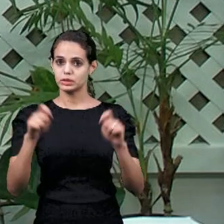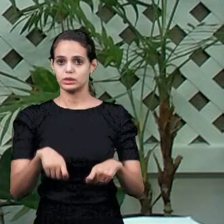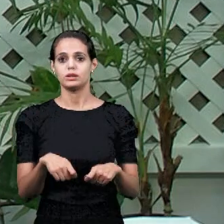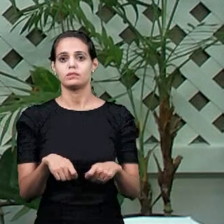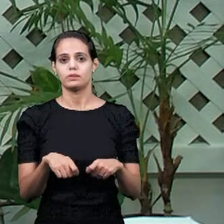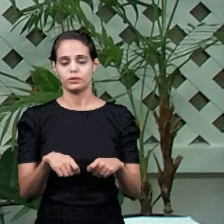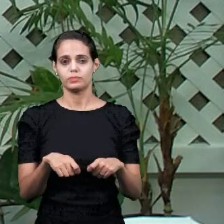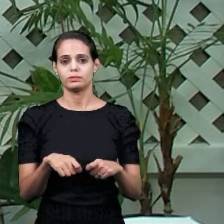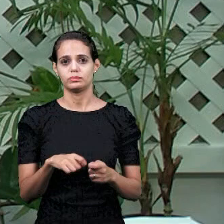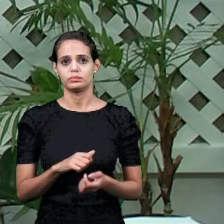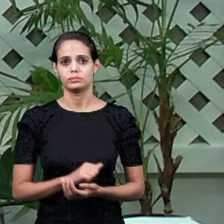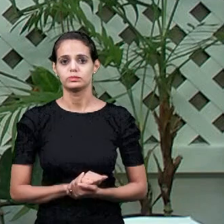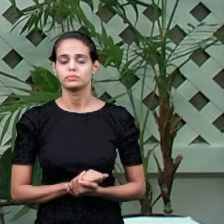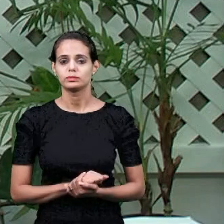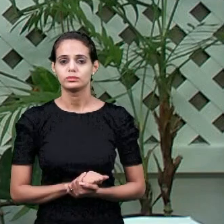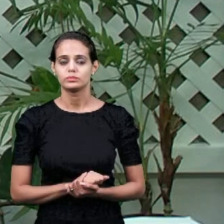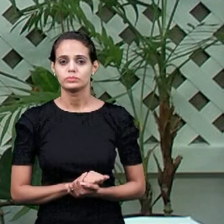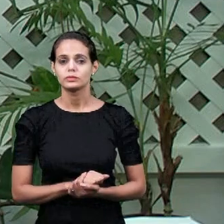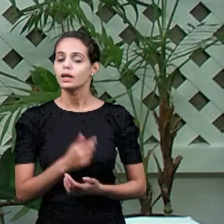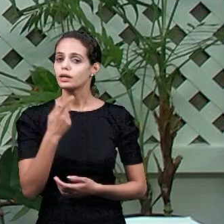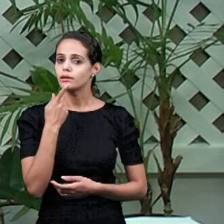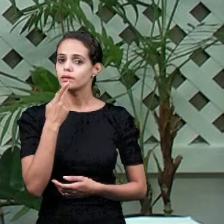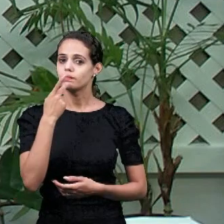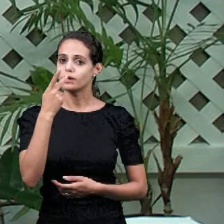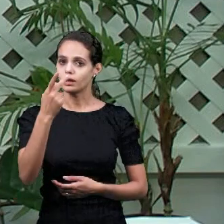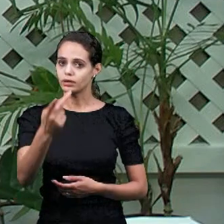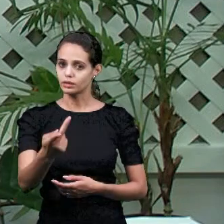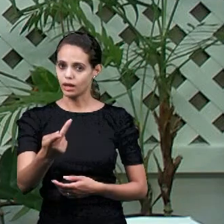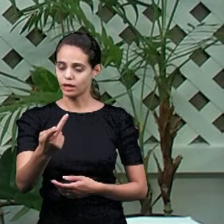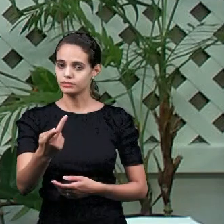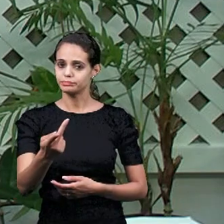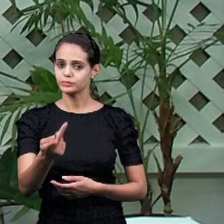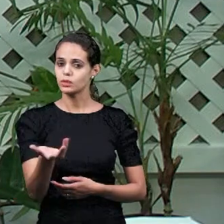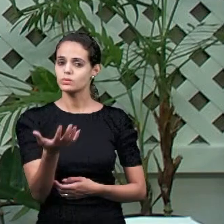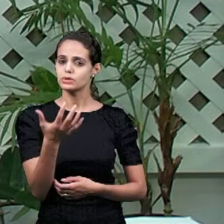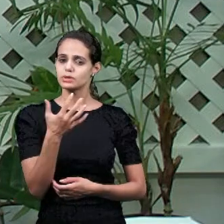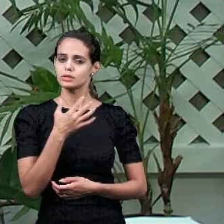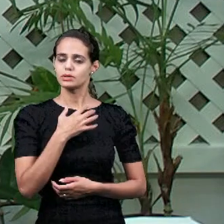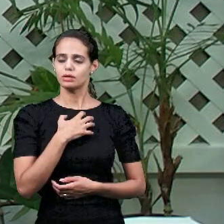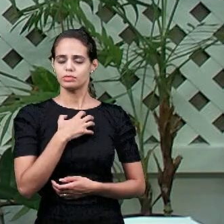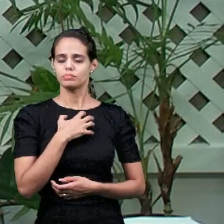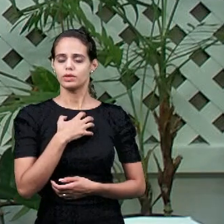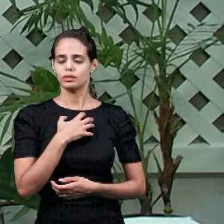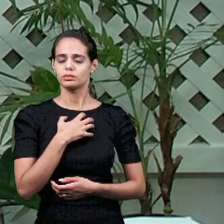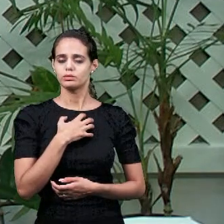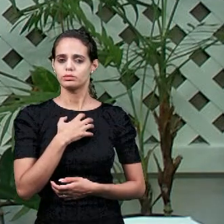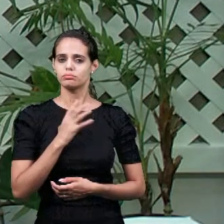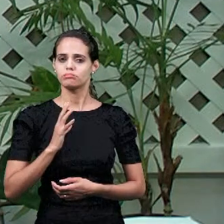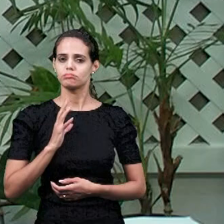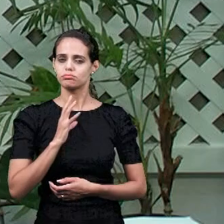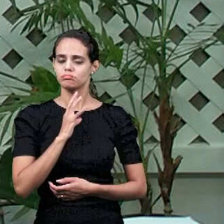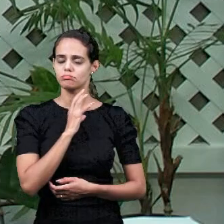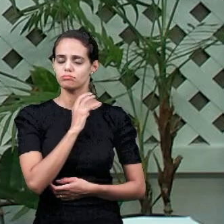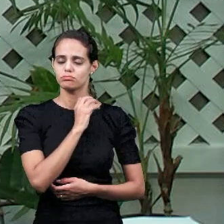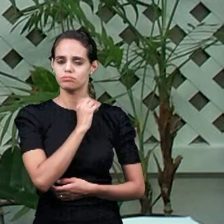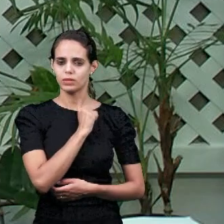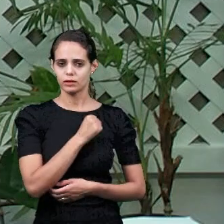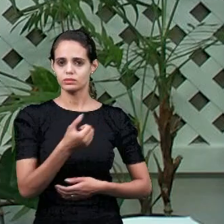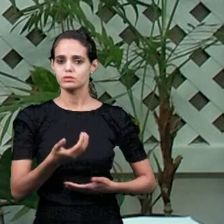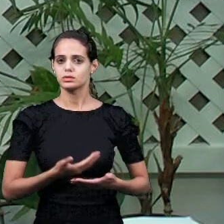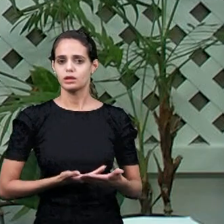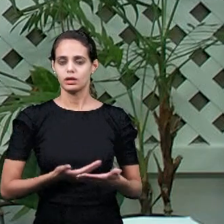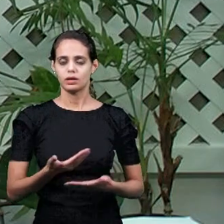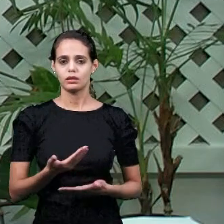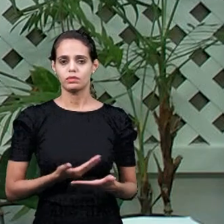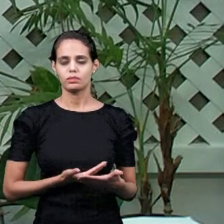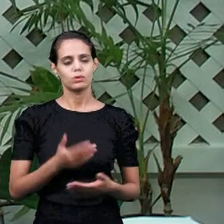traiter et renouveler tous nos sentiments à propos de ce frère bien-aimé qui n'était pas votre père,